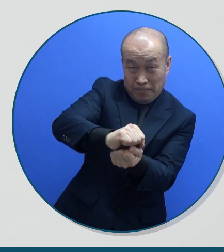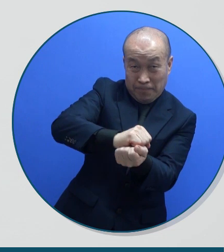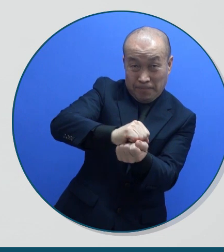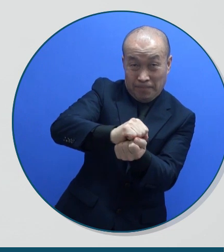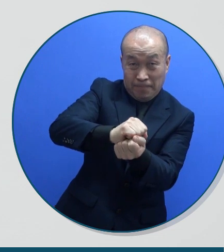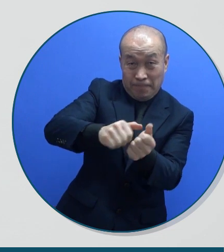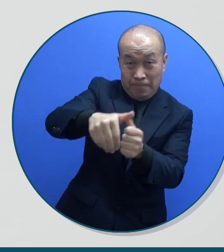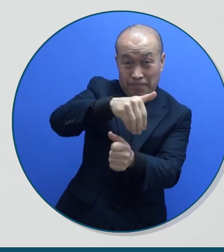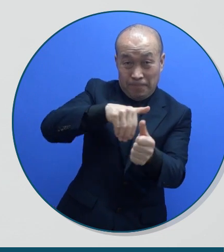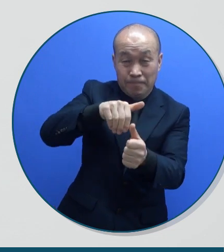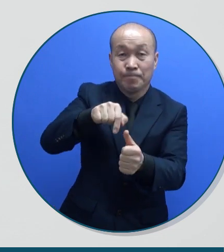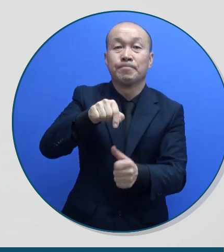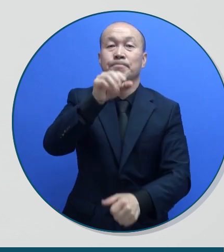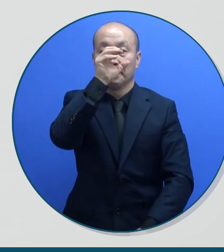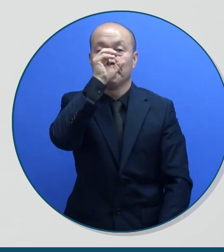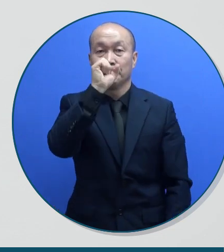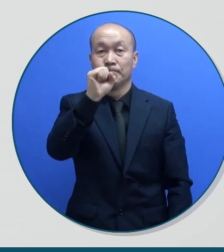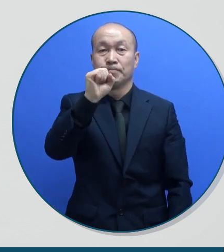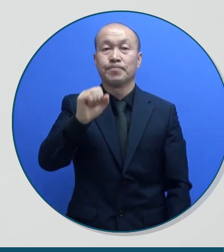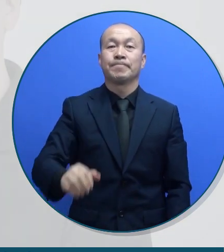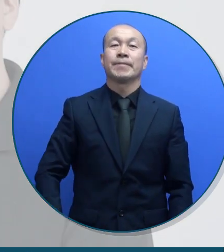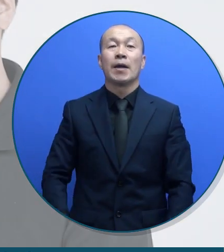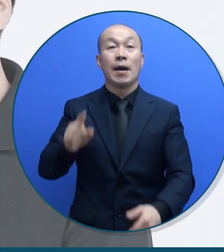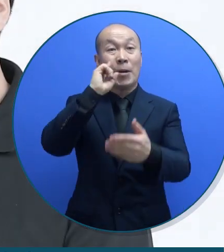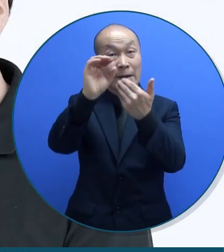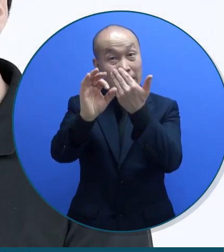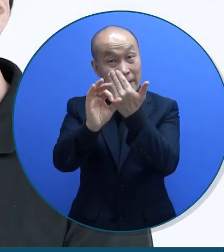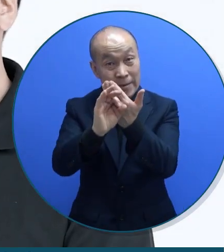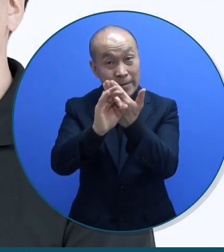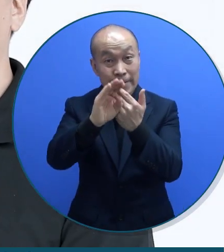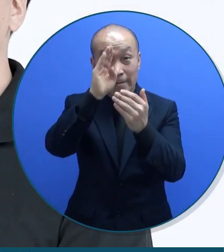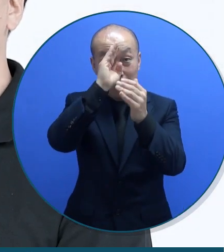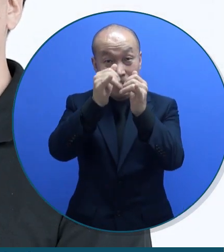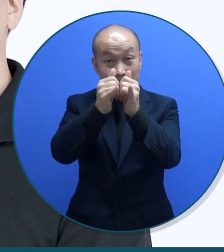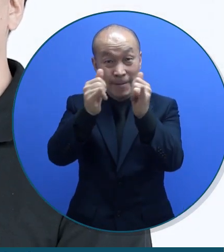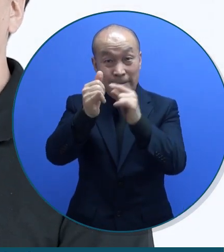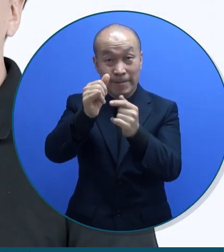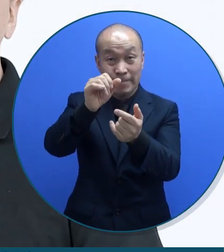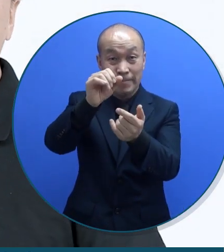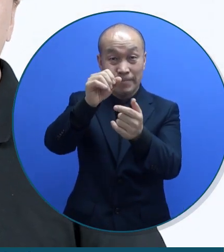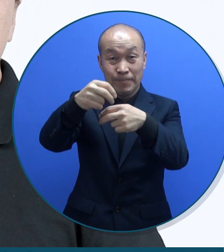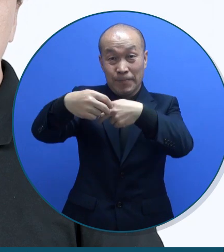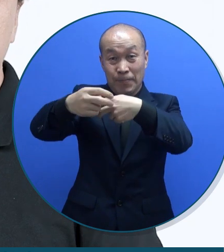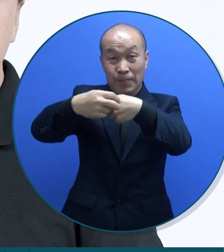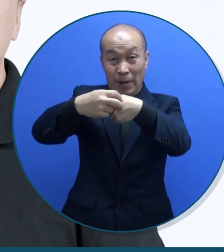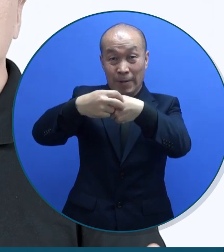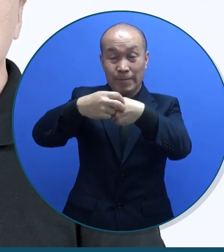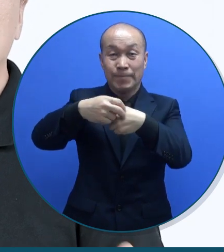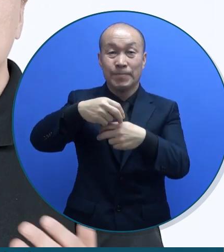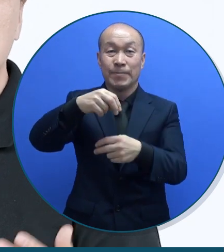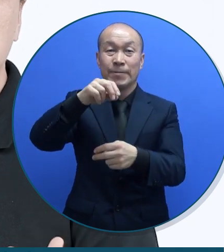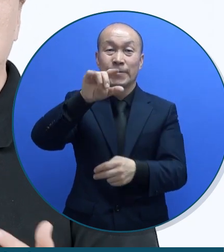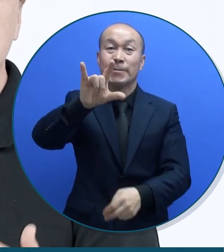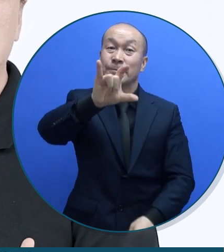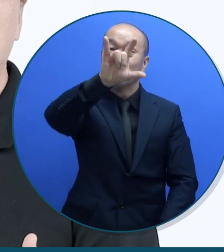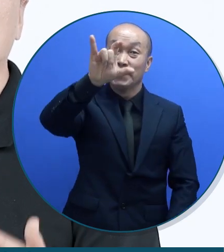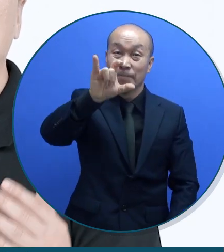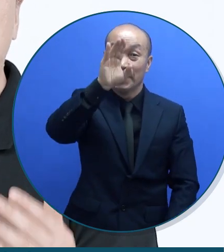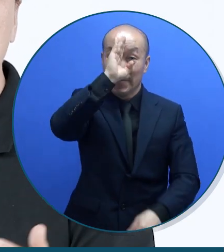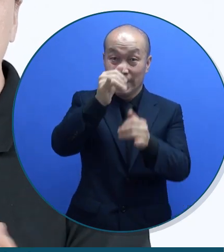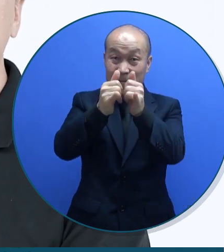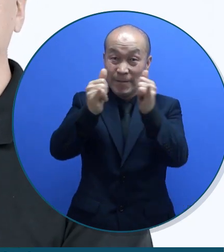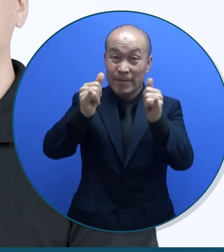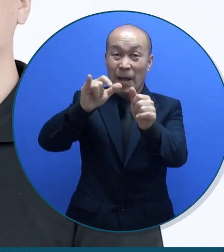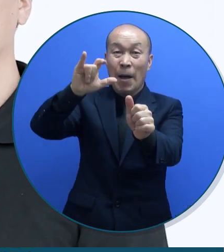가급적 갈아입는 것이 좋습니다. 만약 환자가 병원에서 코로나19